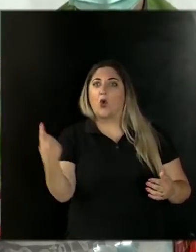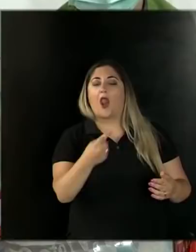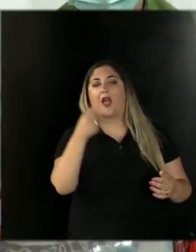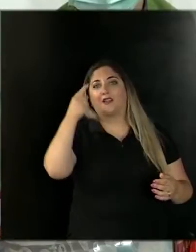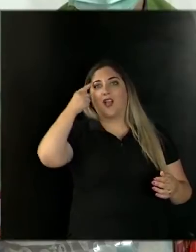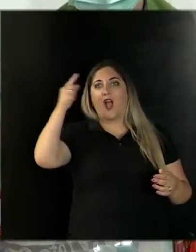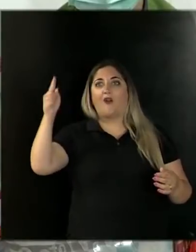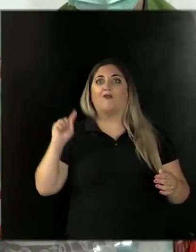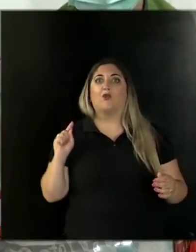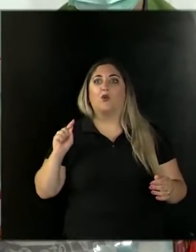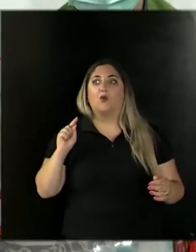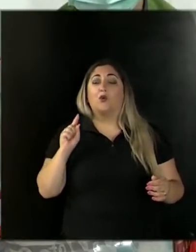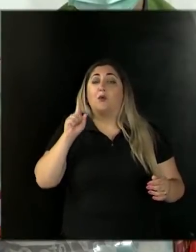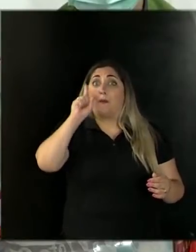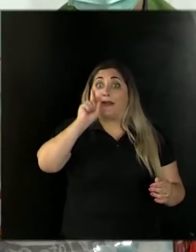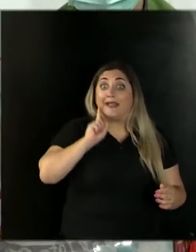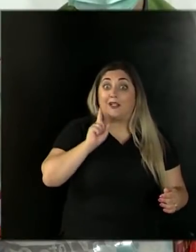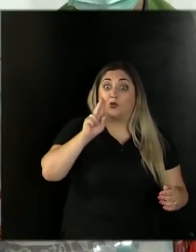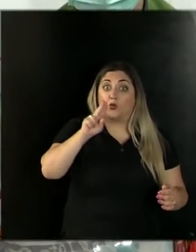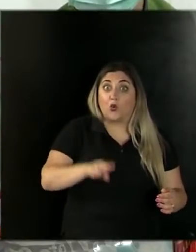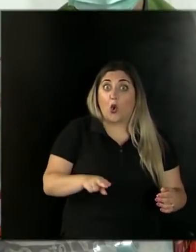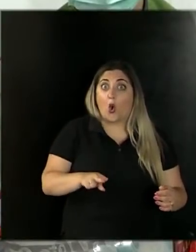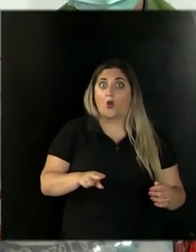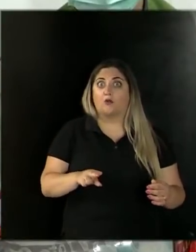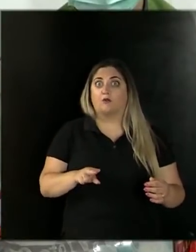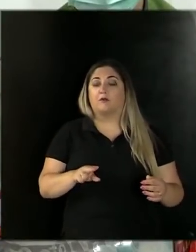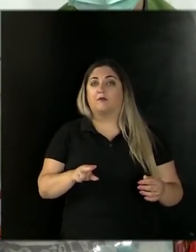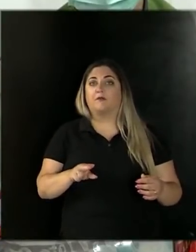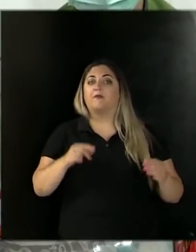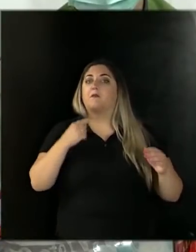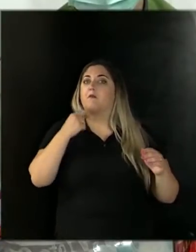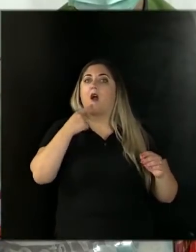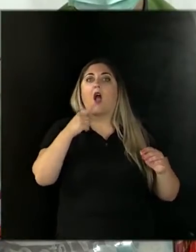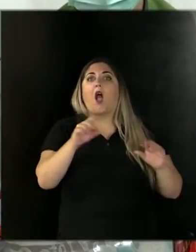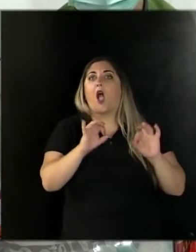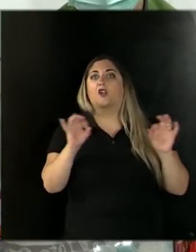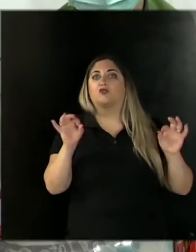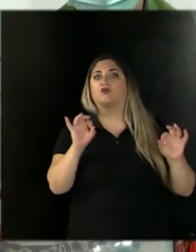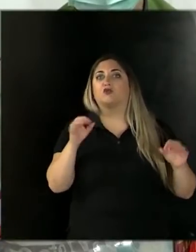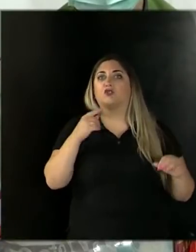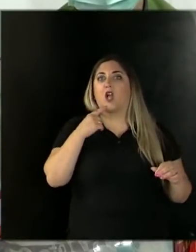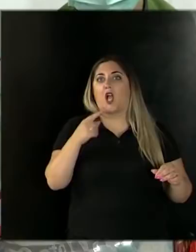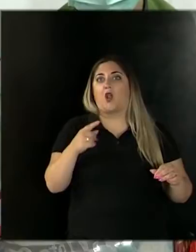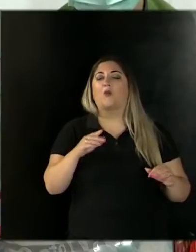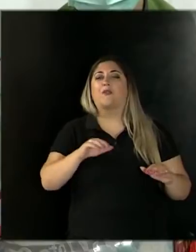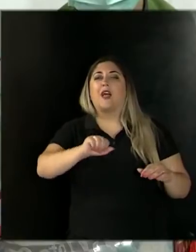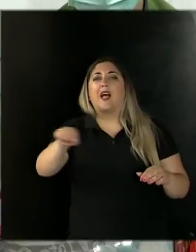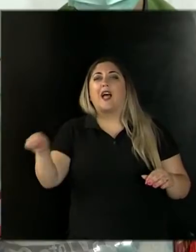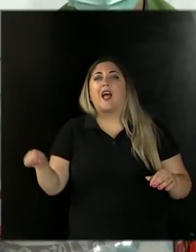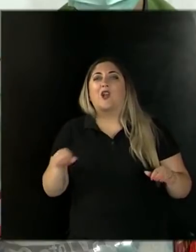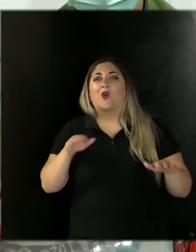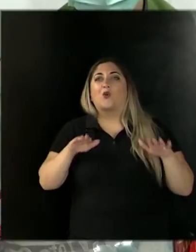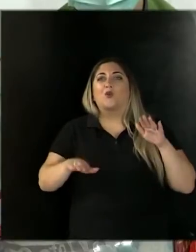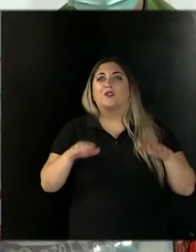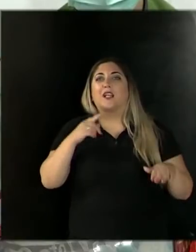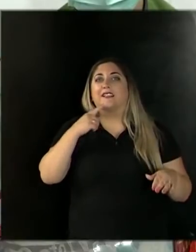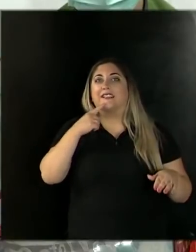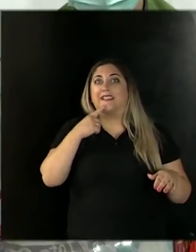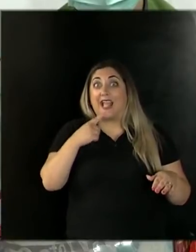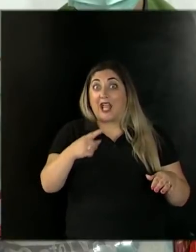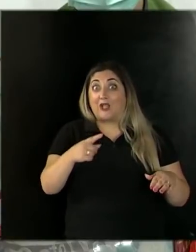x'qalu fuq dawn il-membri tal-familja. Aħna kultant meta nitkellmu fuq